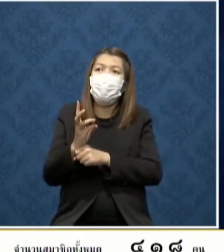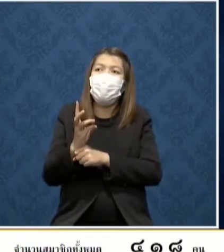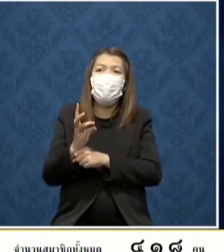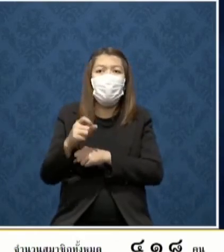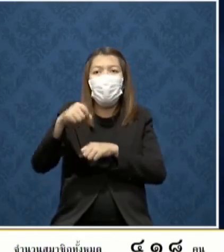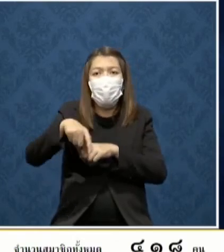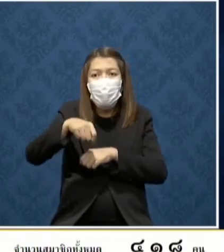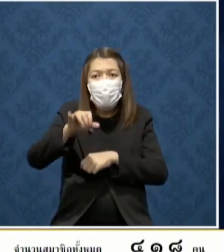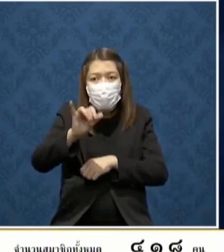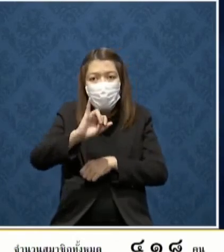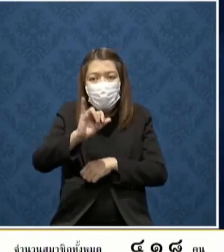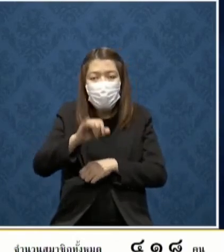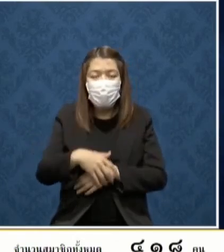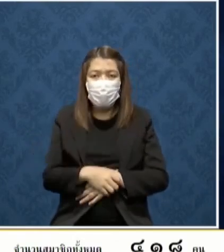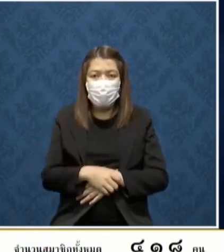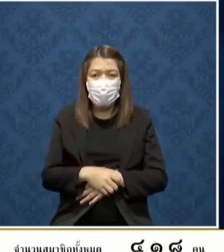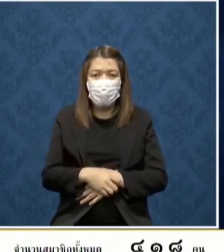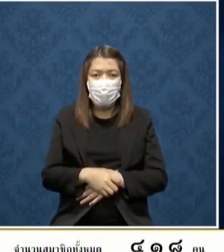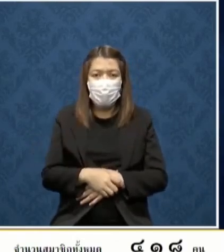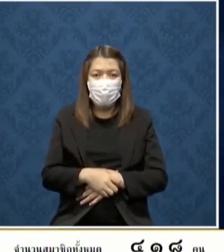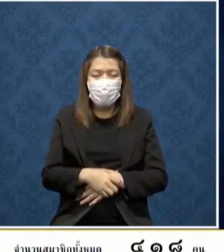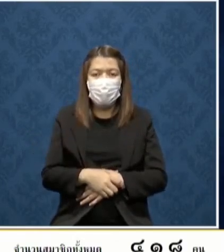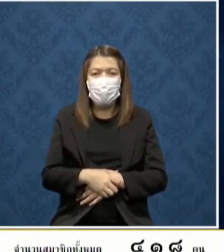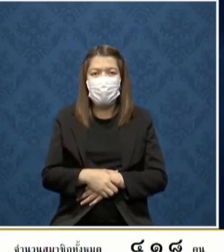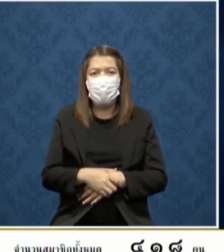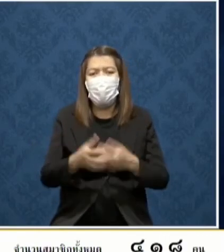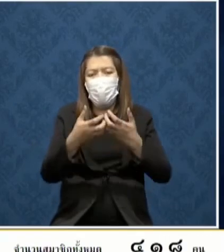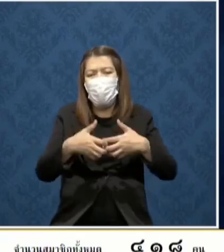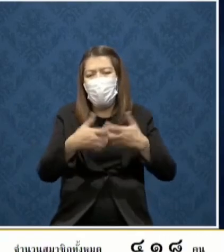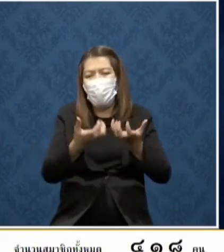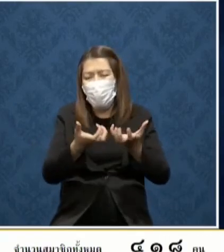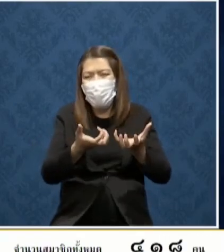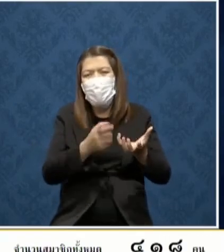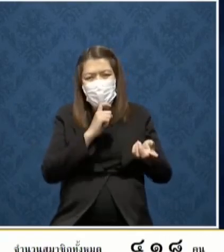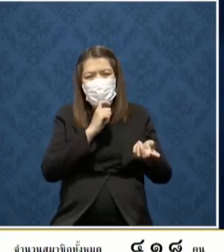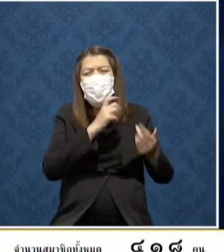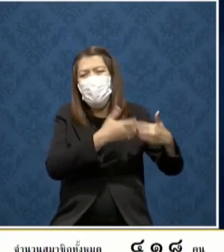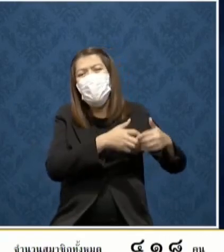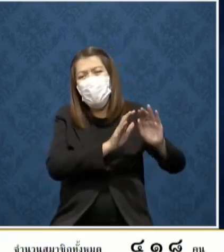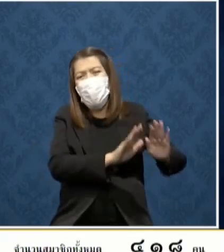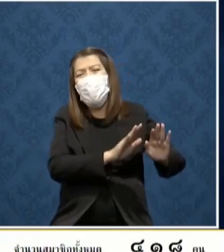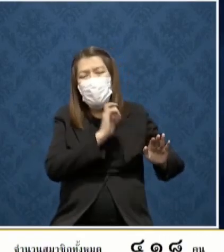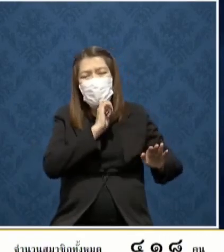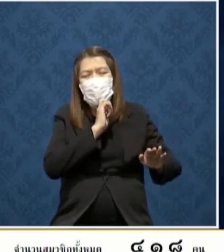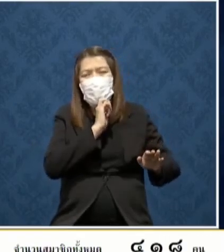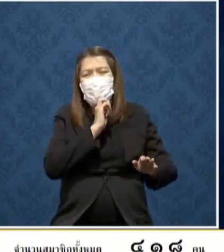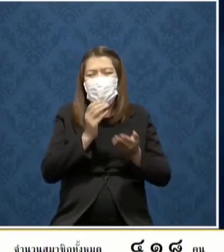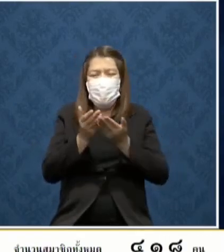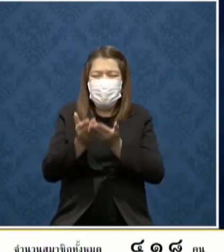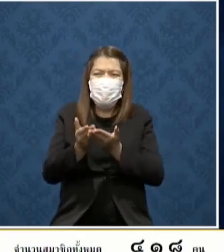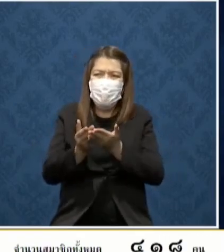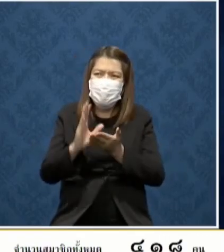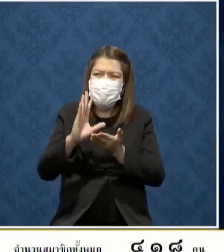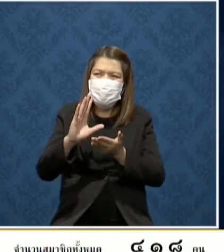ยัไม่ซ่อมครับอะไรตัวนี้ยันอนค้าอยู่ใโกดงของกองทบเรือยักตนี้ของเรือหงสีชังครัปี 2,